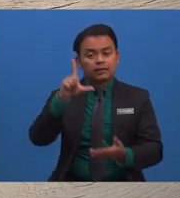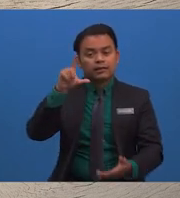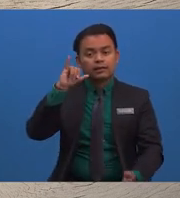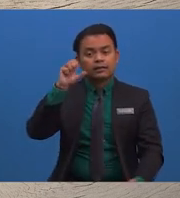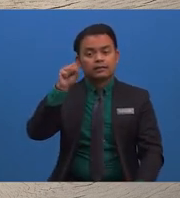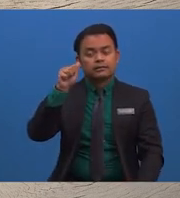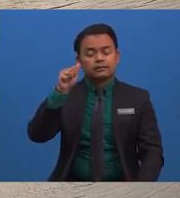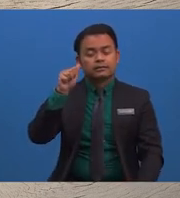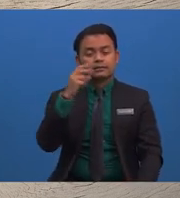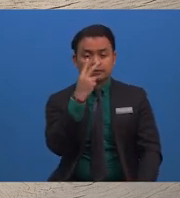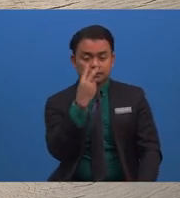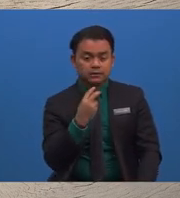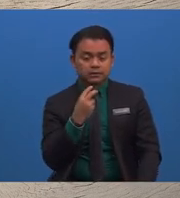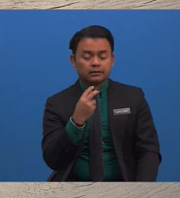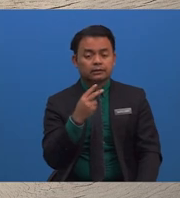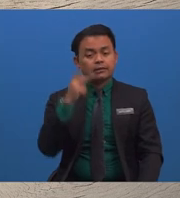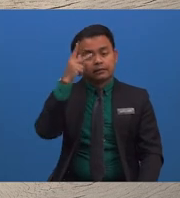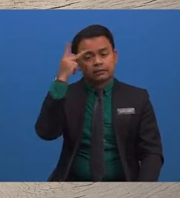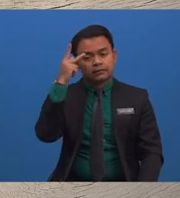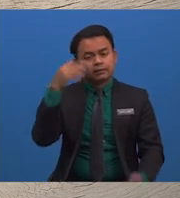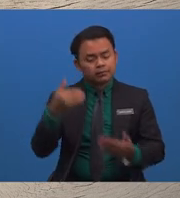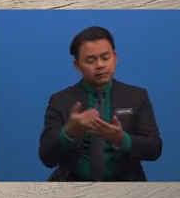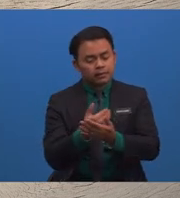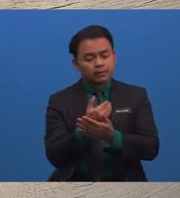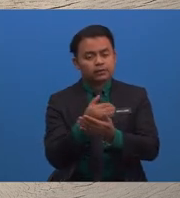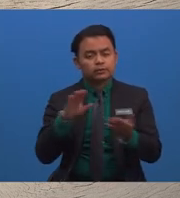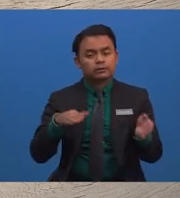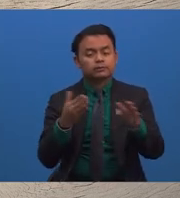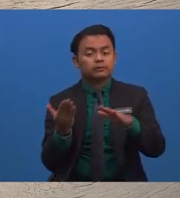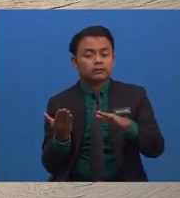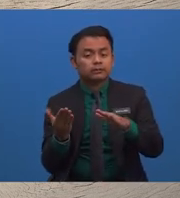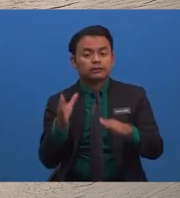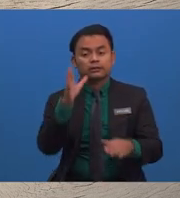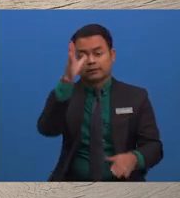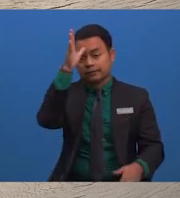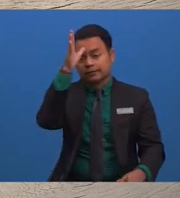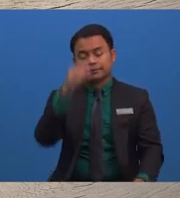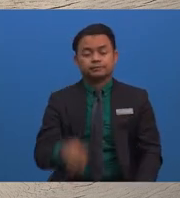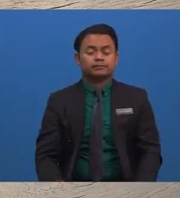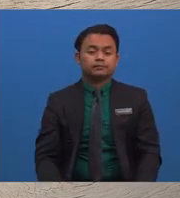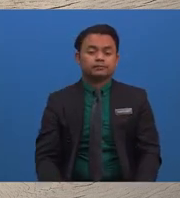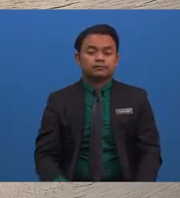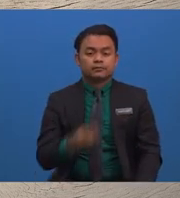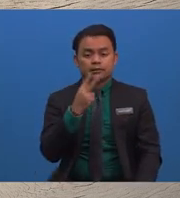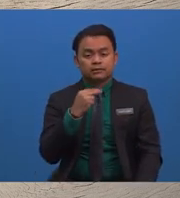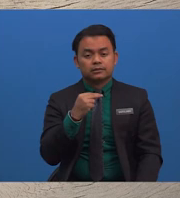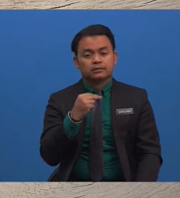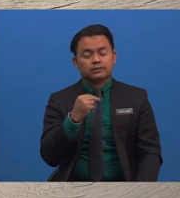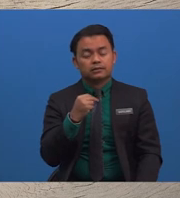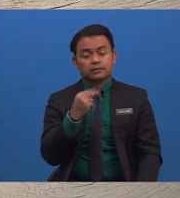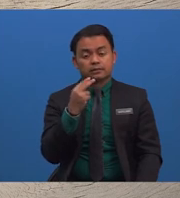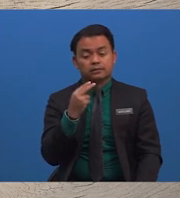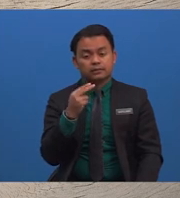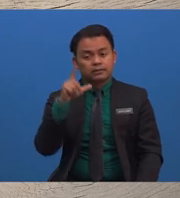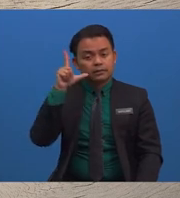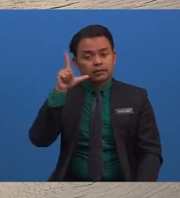sahaja kematian bapa. Lisa berasa kesorangan dan murung kerana bapa Lisa amat